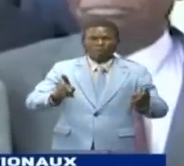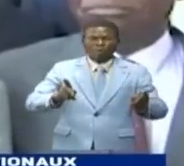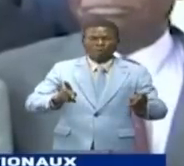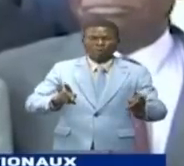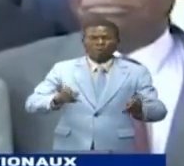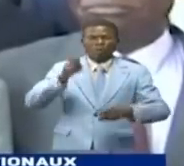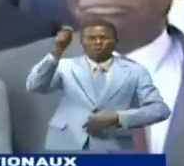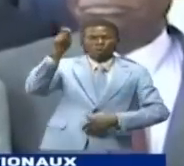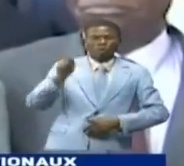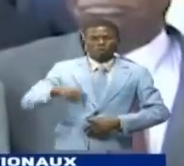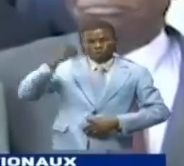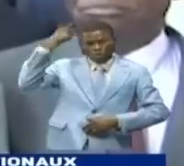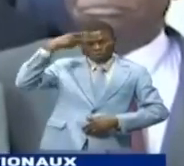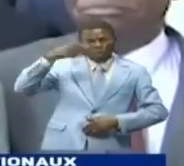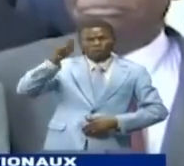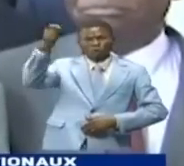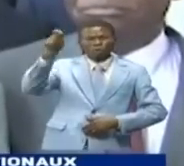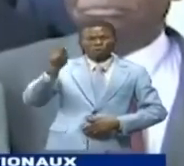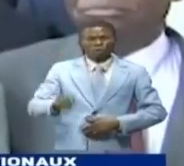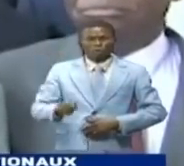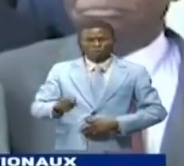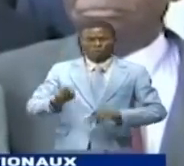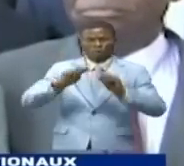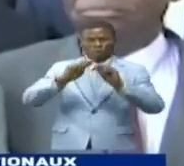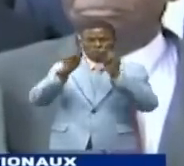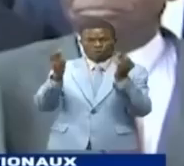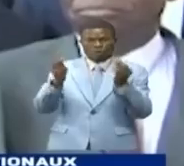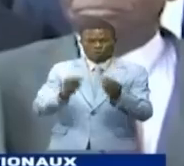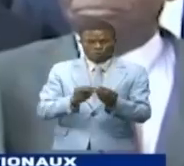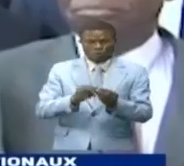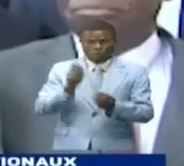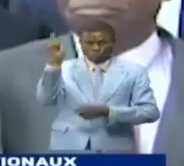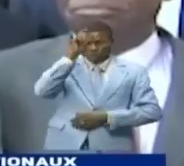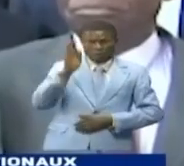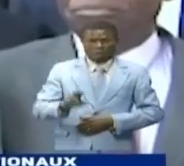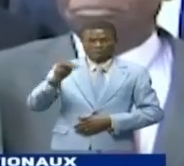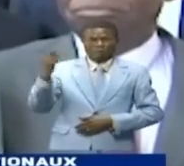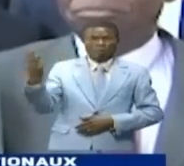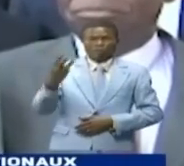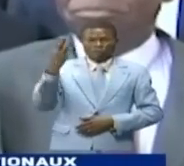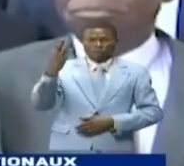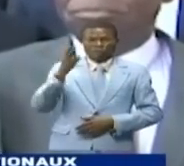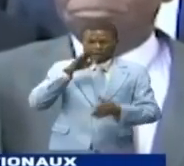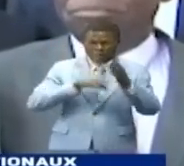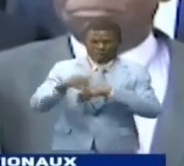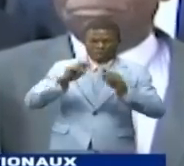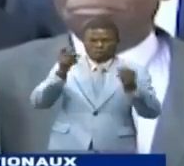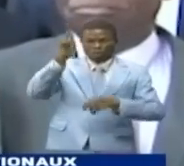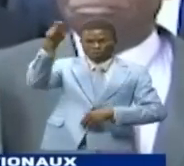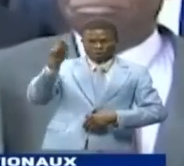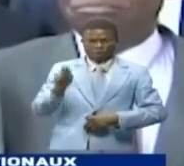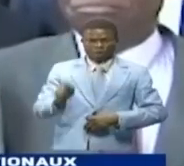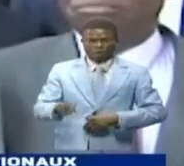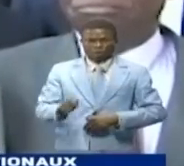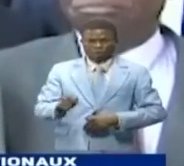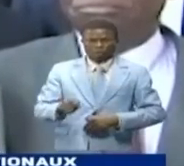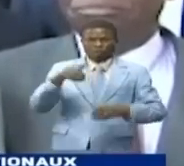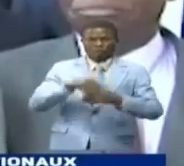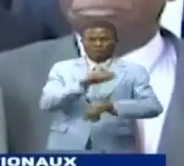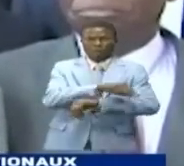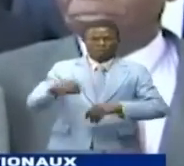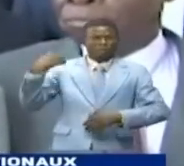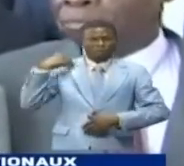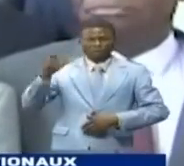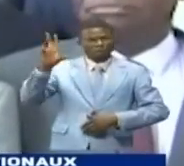éléments politico-militaires du groupe terroriste M23 dans l'armée et ou dans les institutions